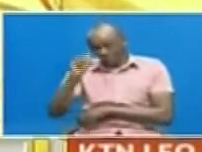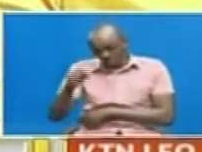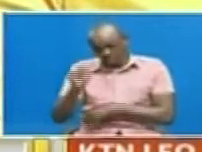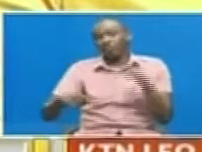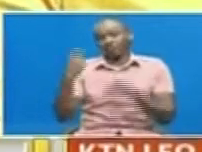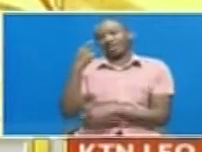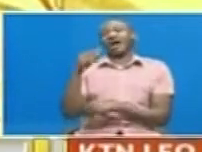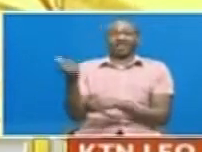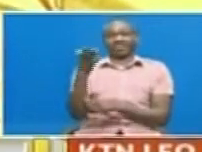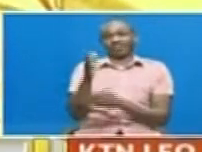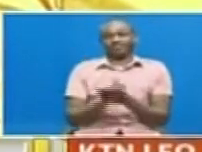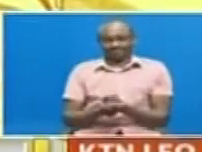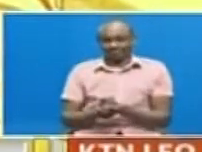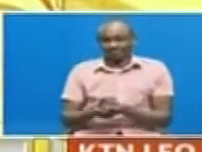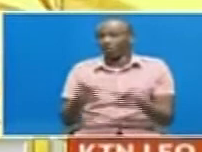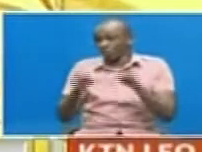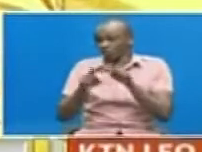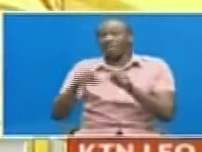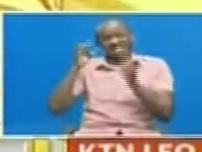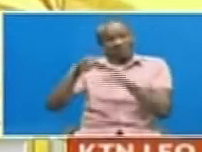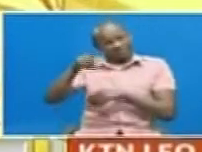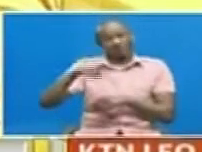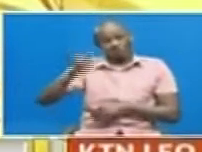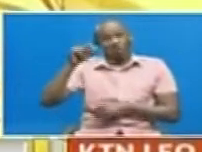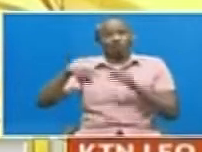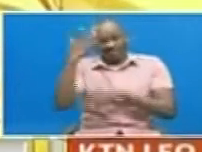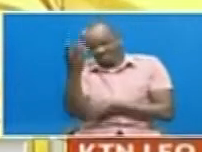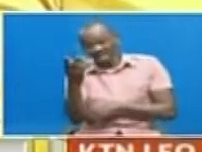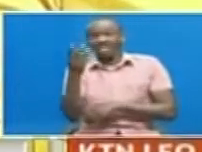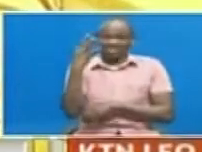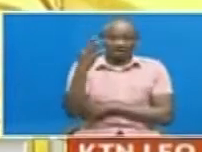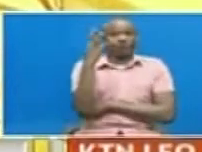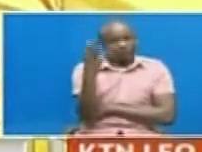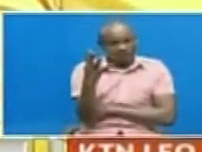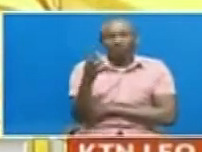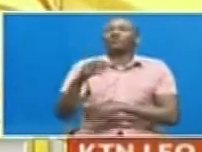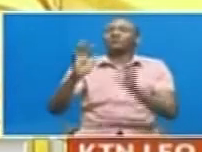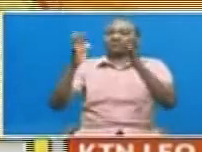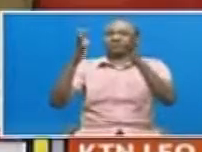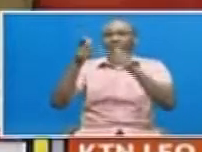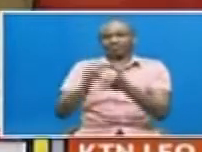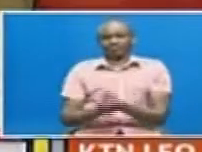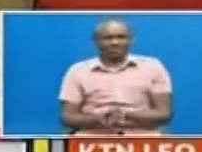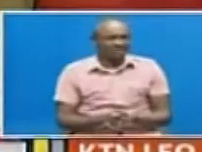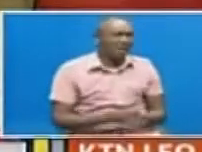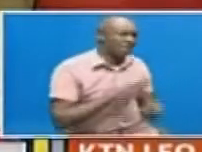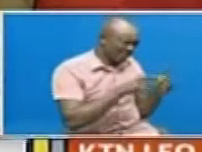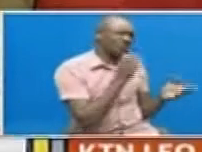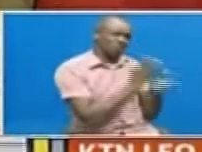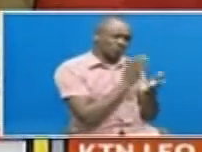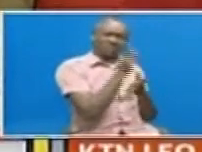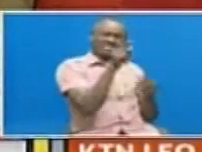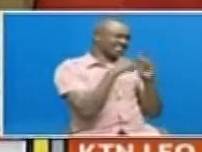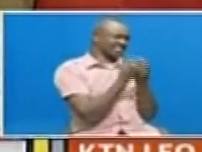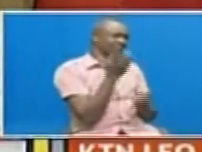mechi kadhaa. Na kwangu mimi, hiyo timu ikienda kule ishinde mechi tatu, mechi nne, itakuwa ni kongole. Na ina uzoefu, maana kuna baadhi ya wachezaji ambao